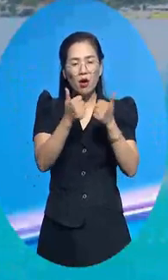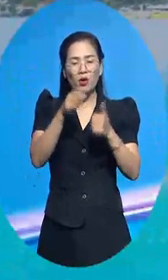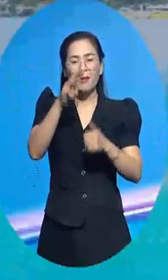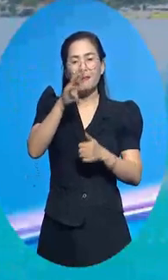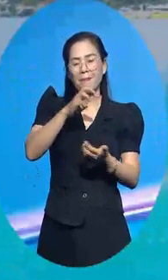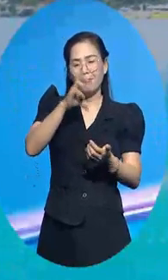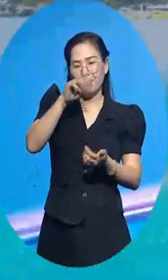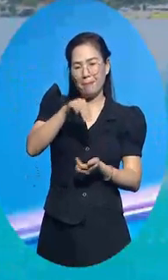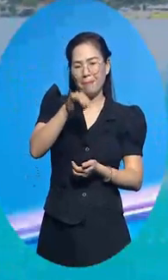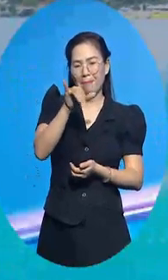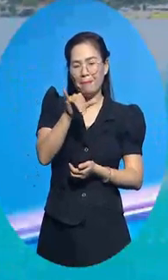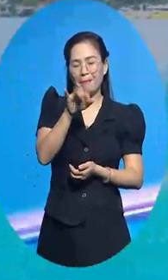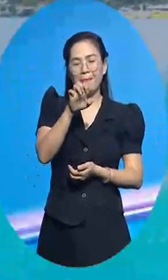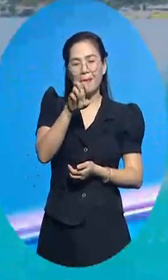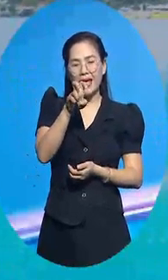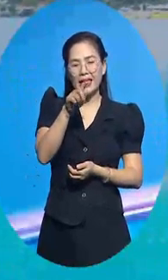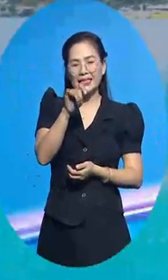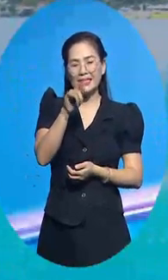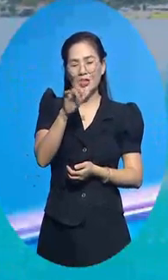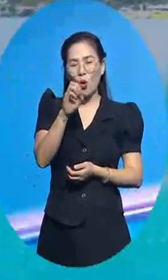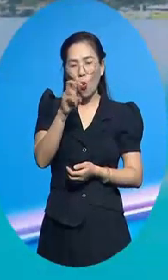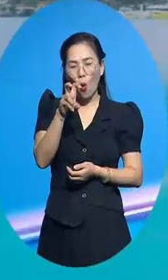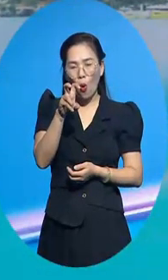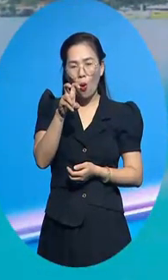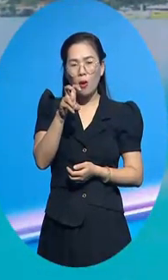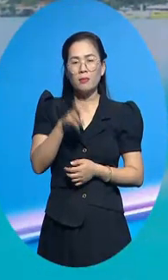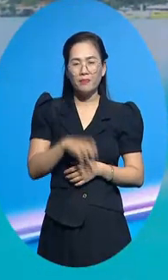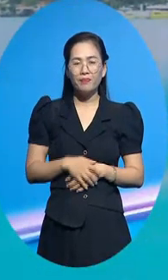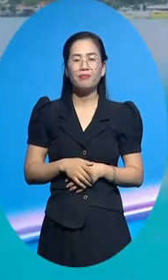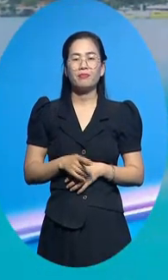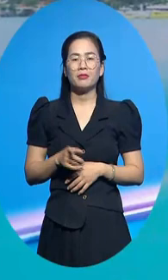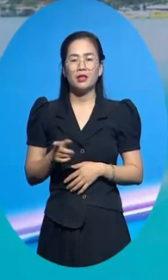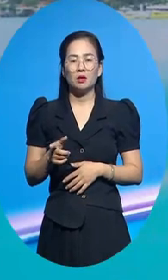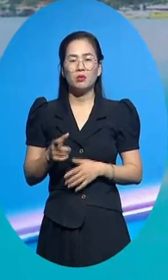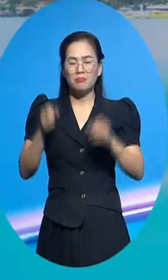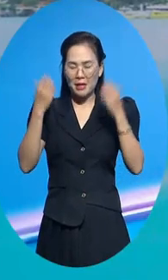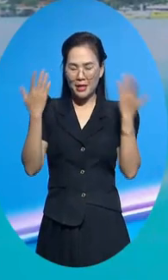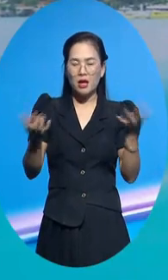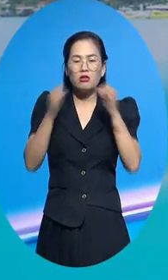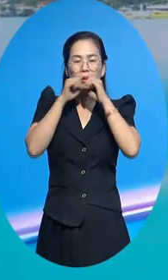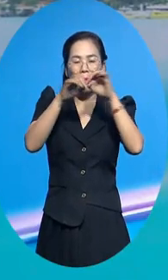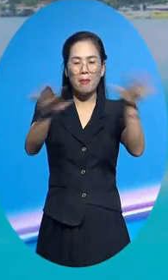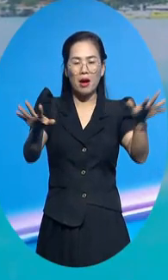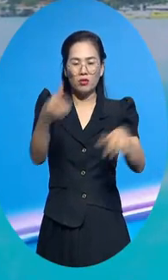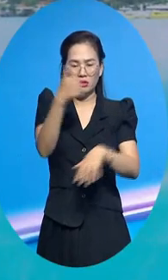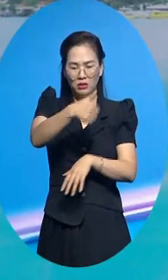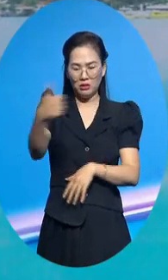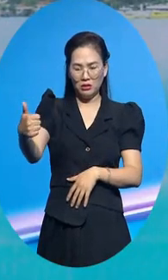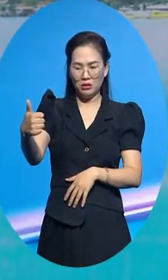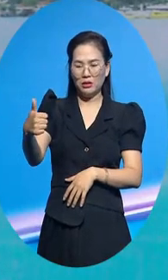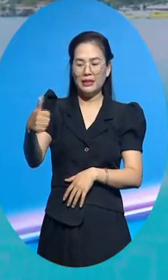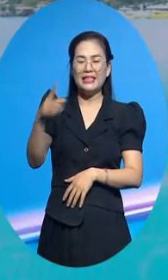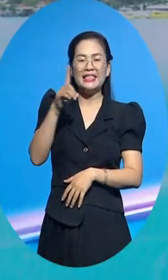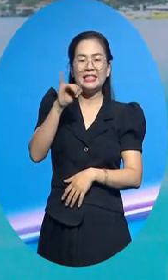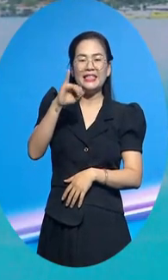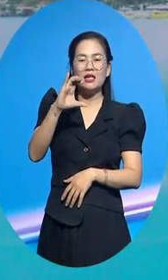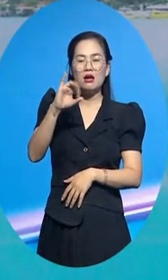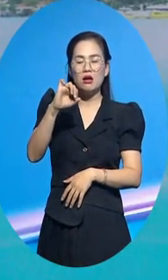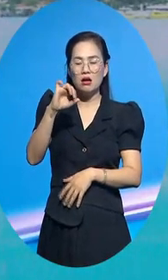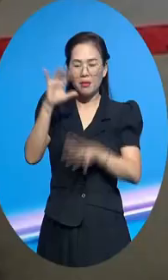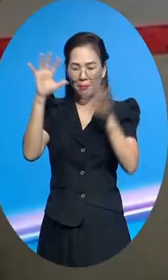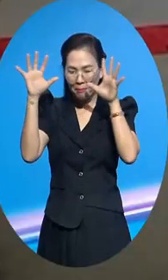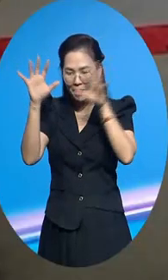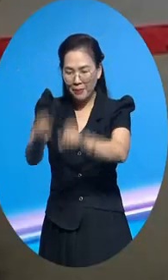sang Mỹ đang ngày càng gia tăng. Hôm qua, các nhà chức trách nước láng giềng này đã thông báo tìm thấy 49 người di cư bị bắt cóc.